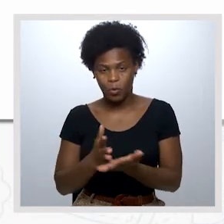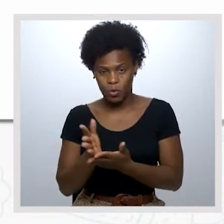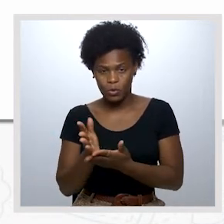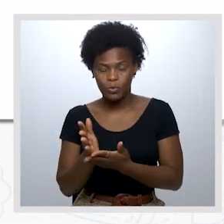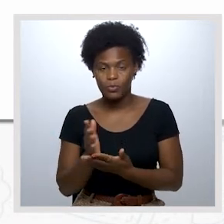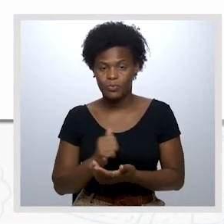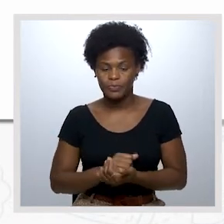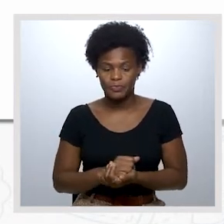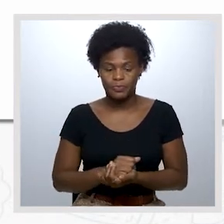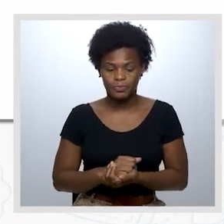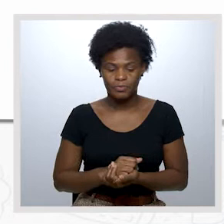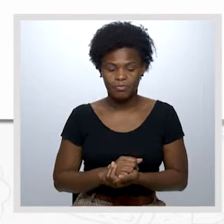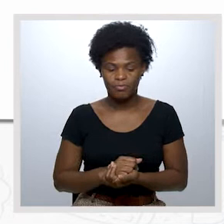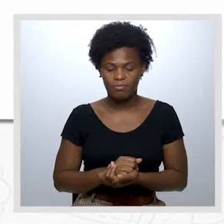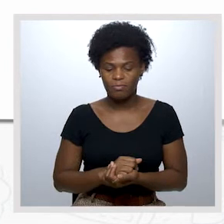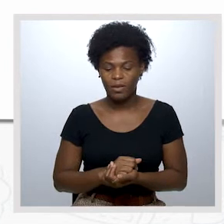Maintenant,